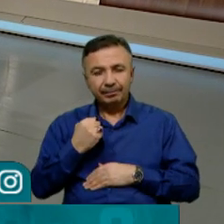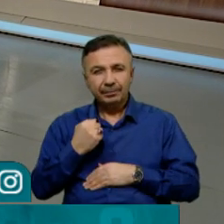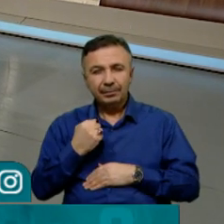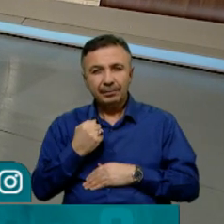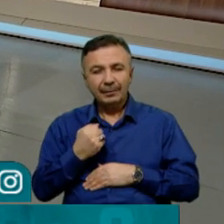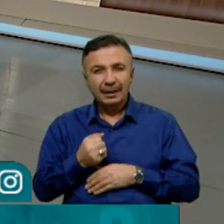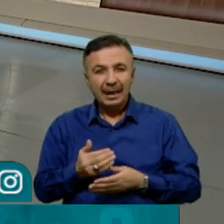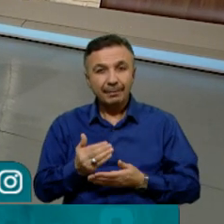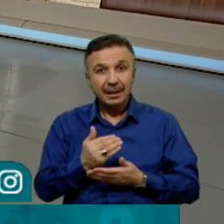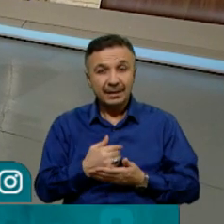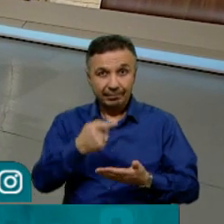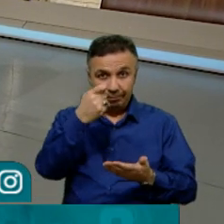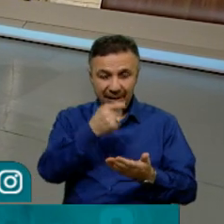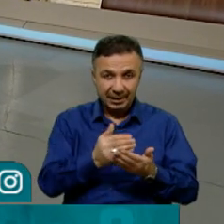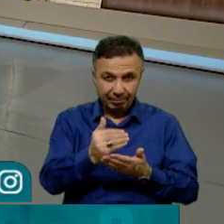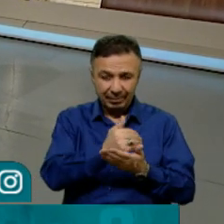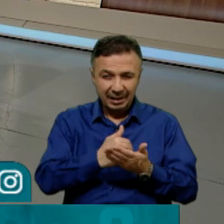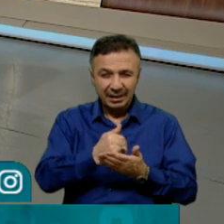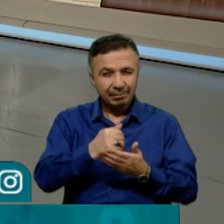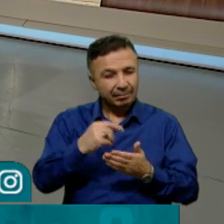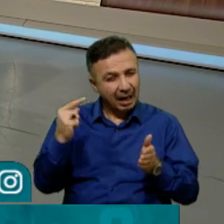olmuş oldu bu aynı zamanda